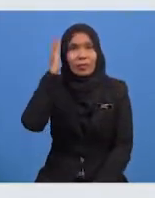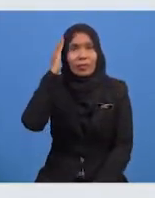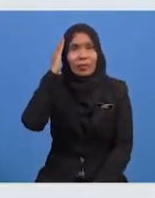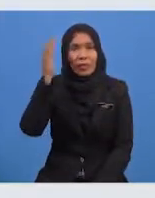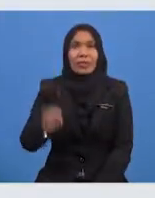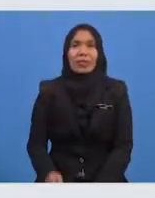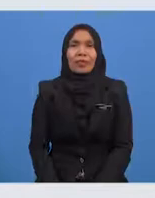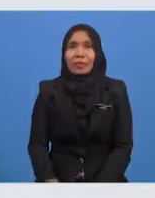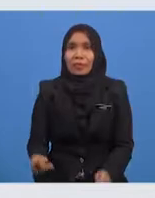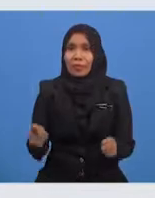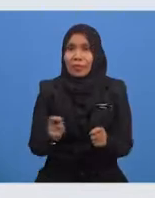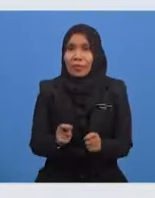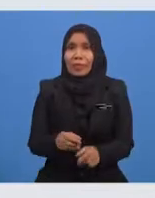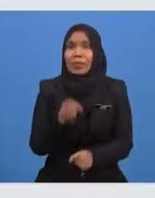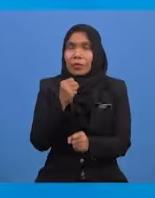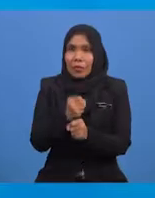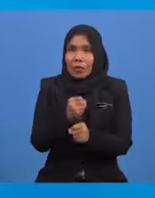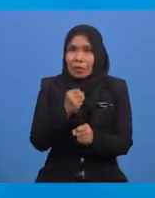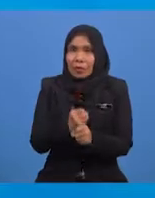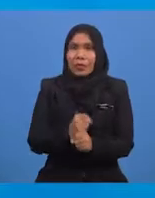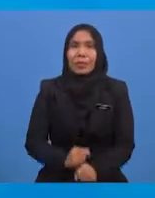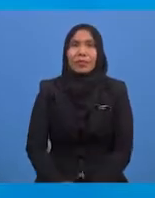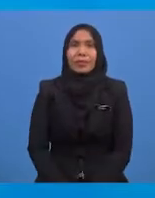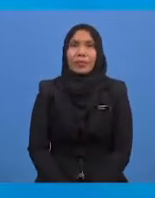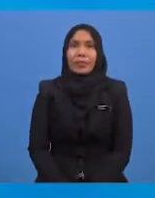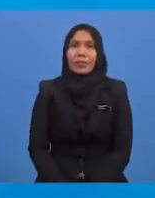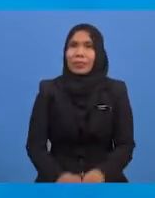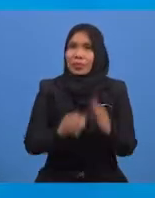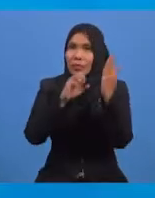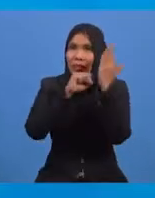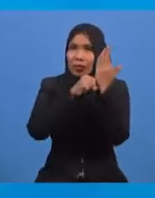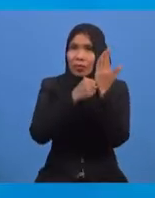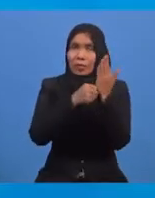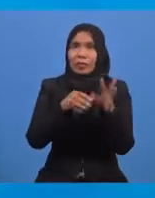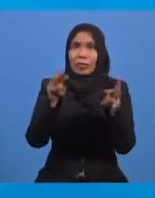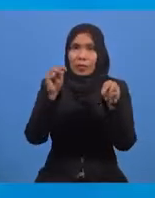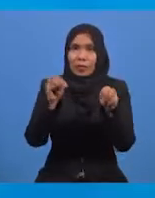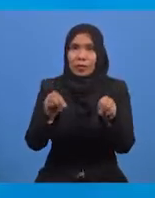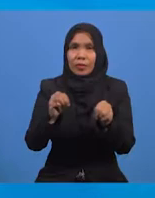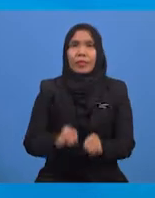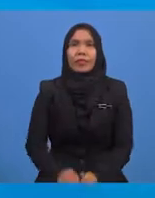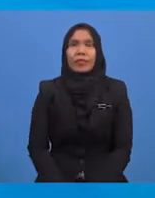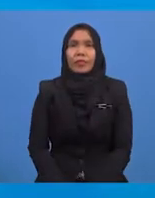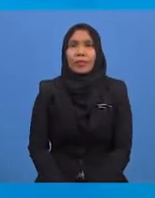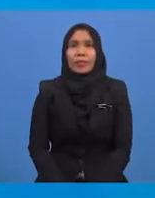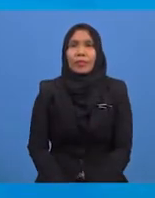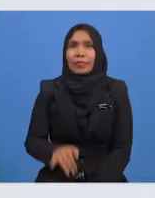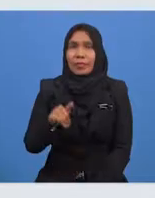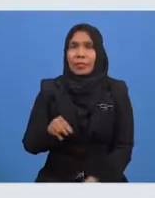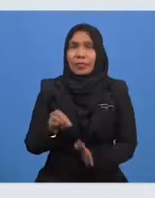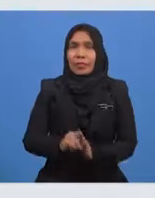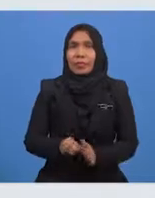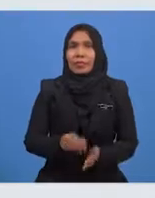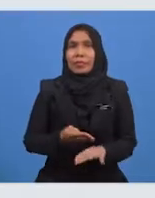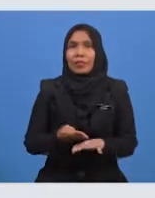berkaitan dengan pekerja-pekerja syarikat. Mudah kan? Sumber manusia ialah fungsi perniagaan yang memberi fokus